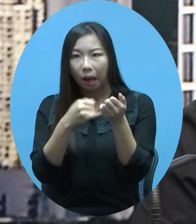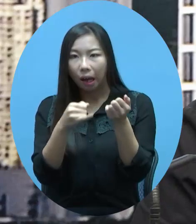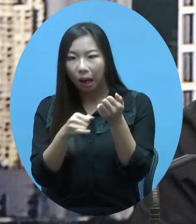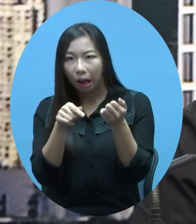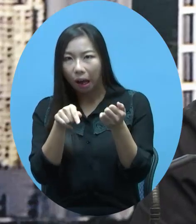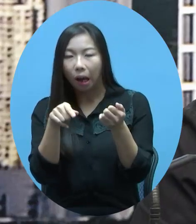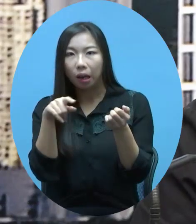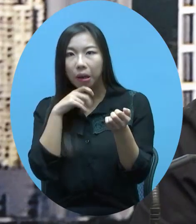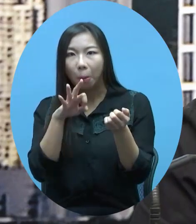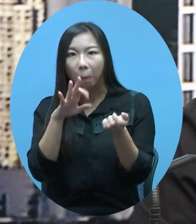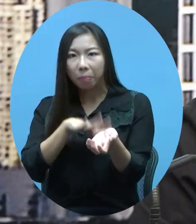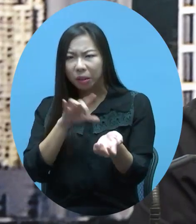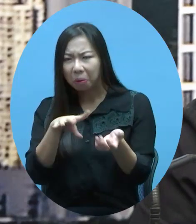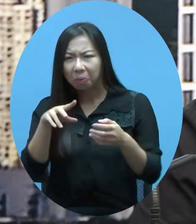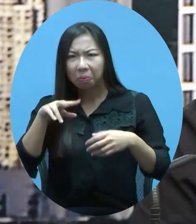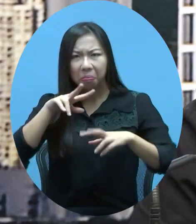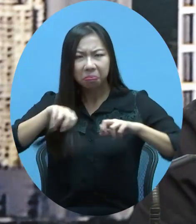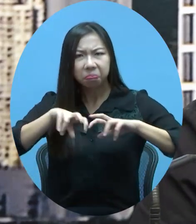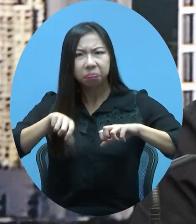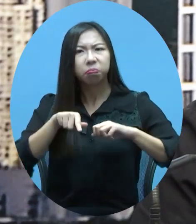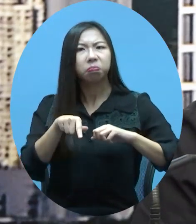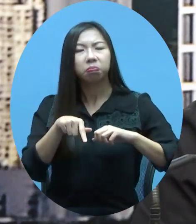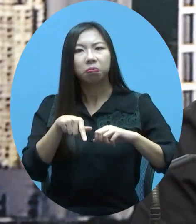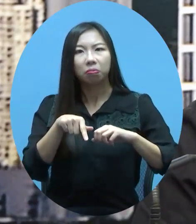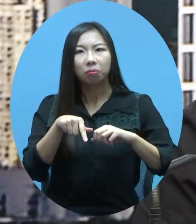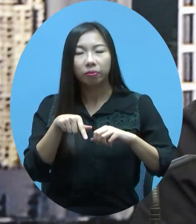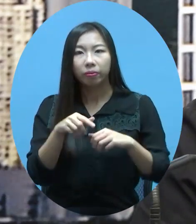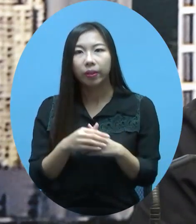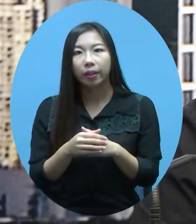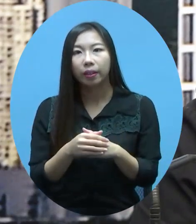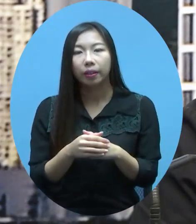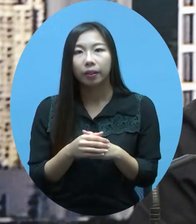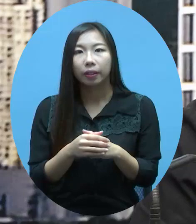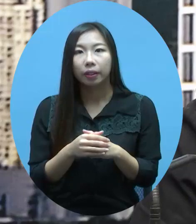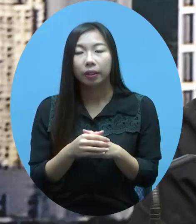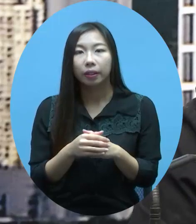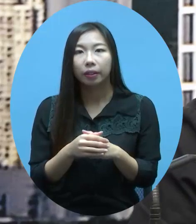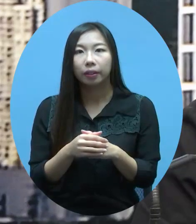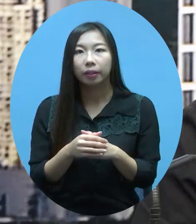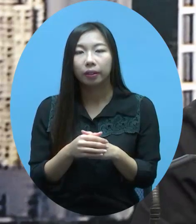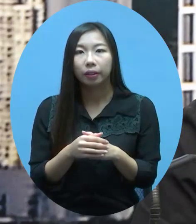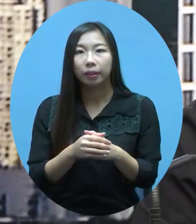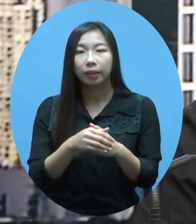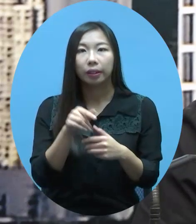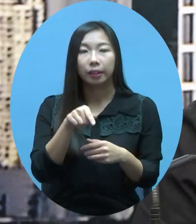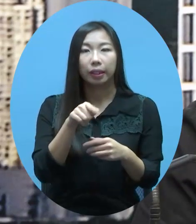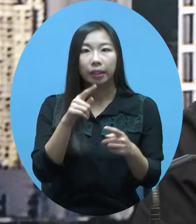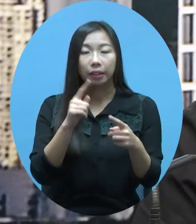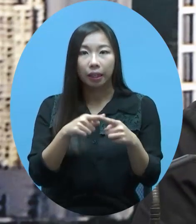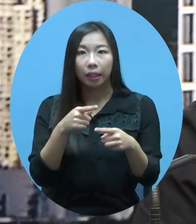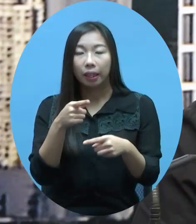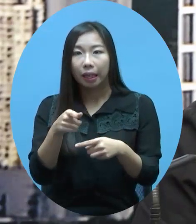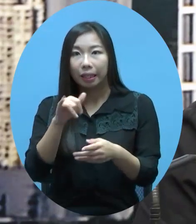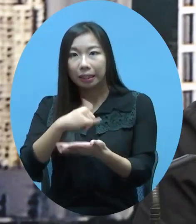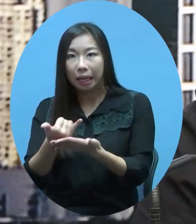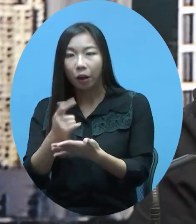樣本，即係上一次嘅樣本係活咗嘅，即係仲係活嘅病毒，定係已經死咗嘅